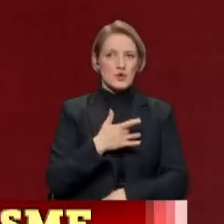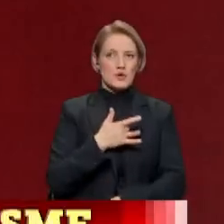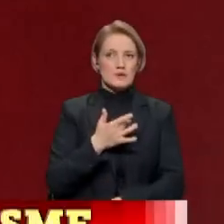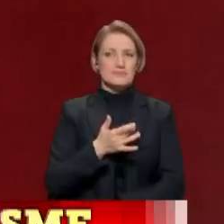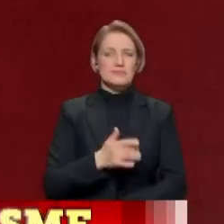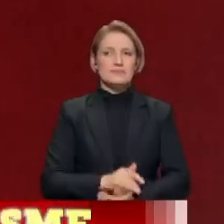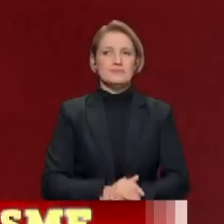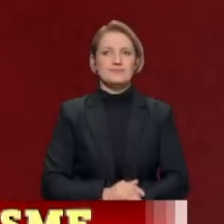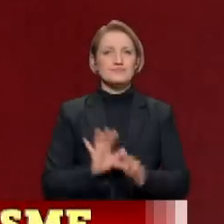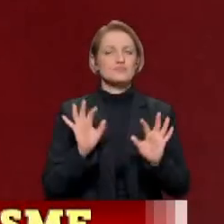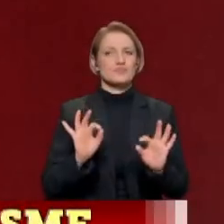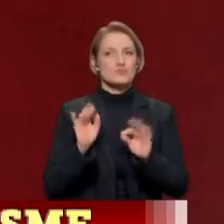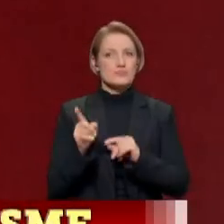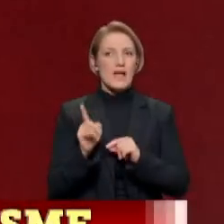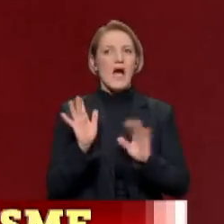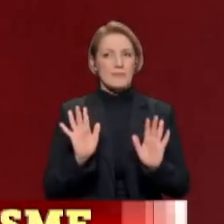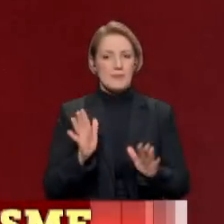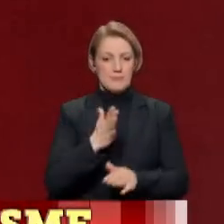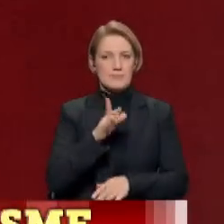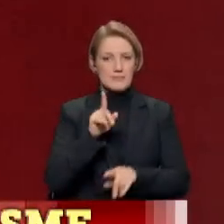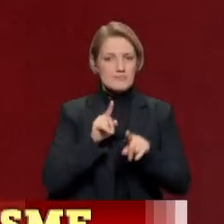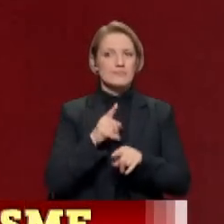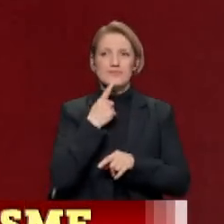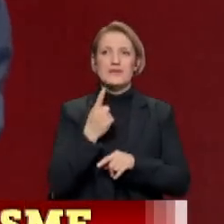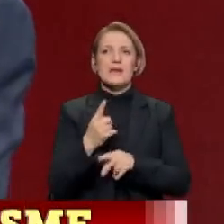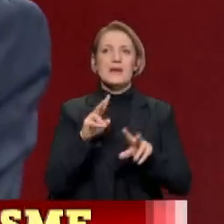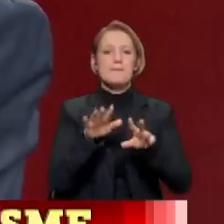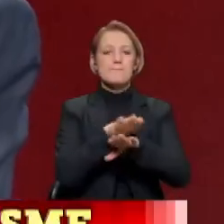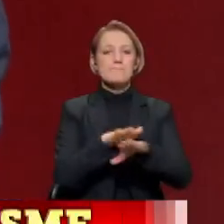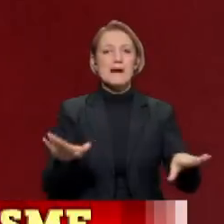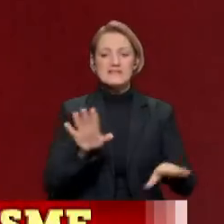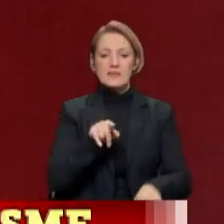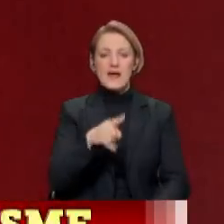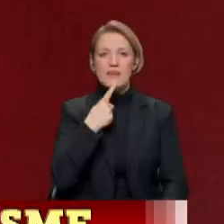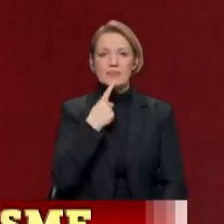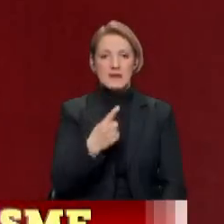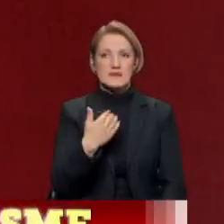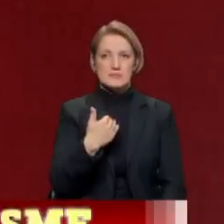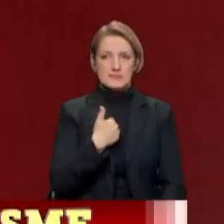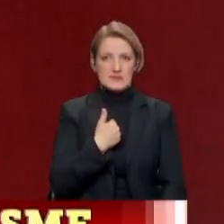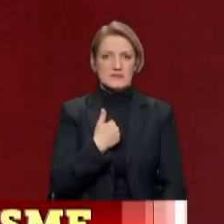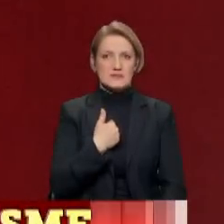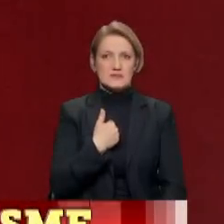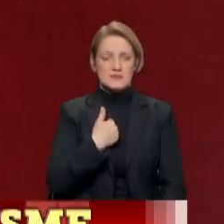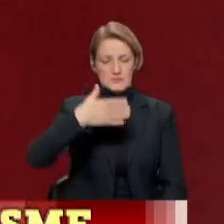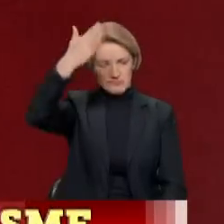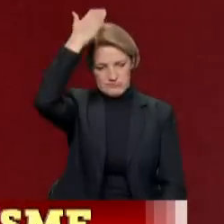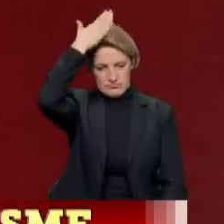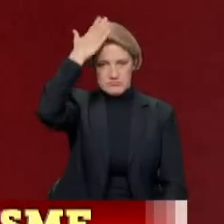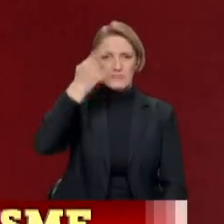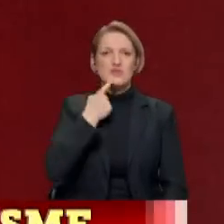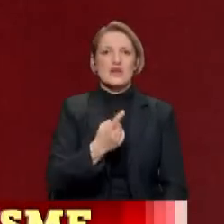kendini öyle odaklaması mümkündür. Ama peşine dedi ki masa ne derse biz baş üstüne